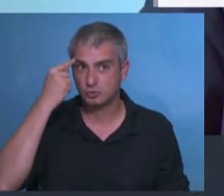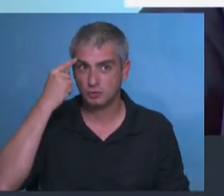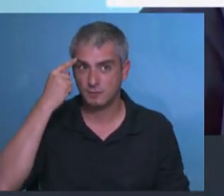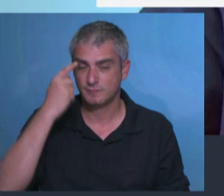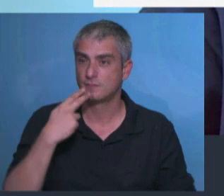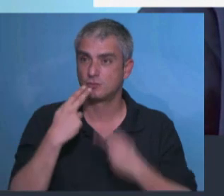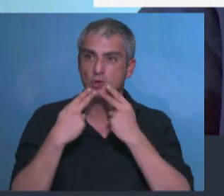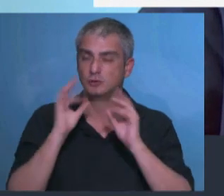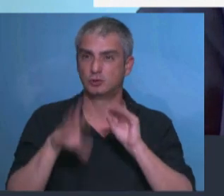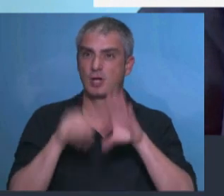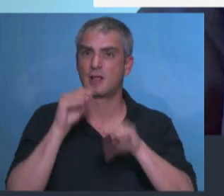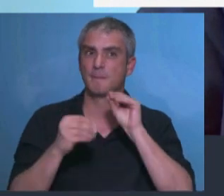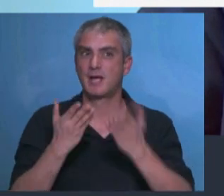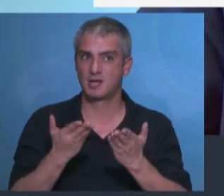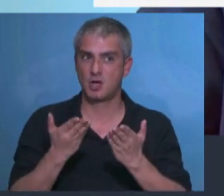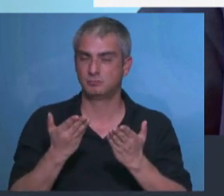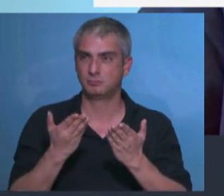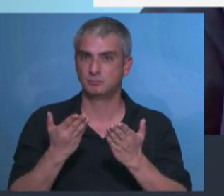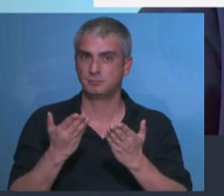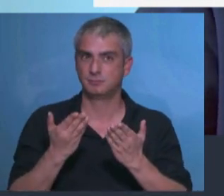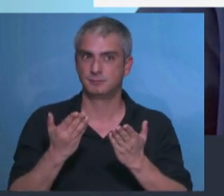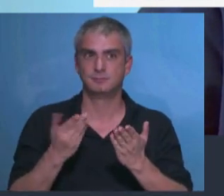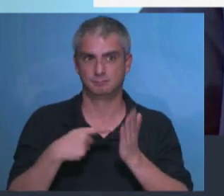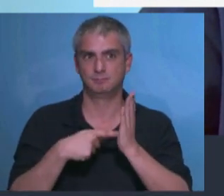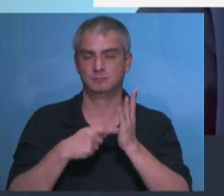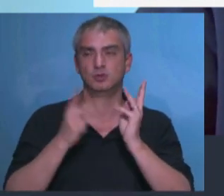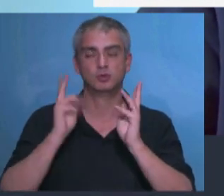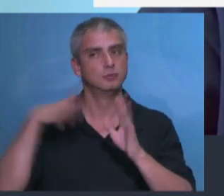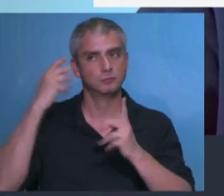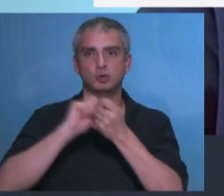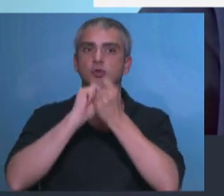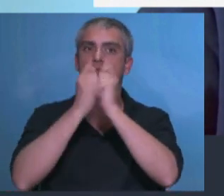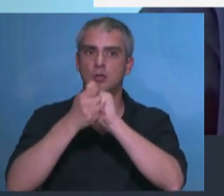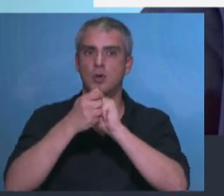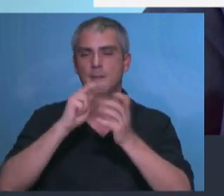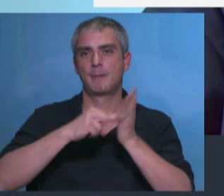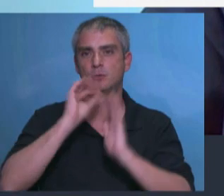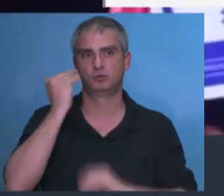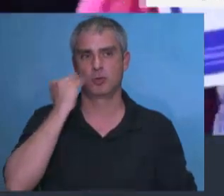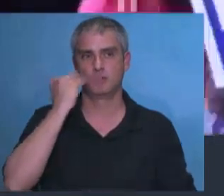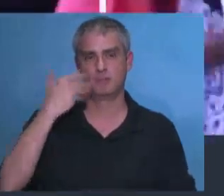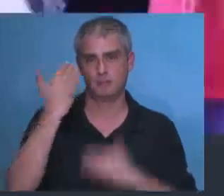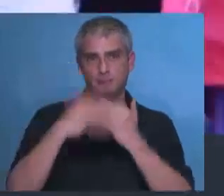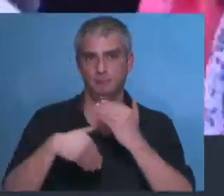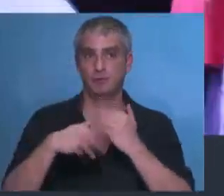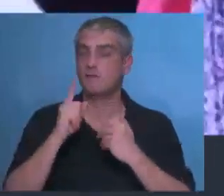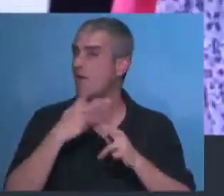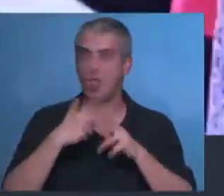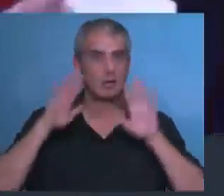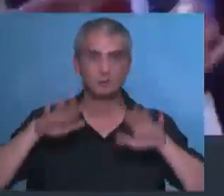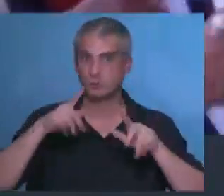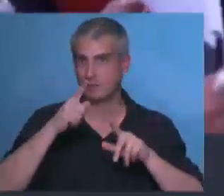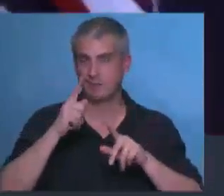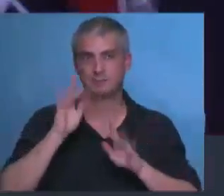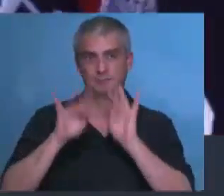result of the elections indicate a possibility of a change in American policy eventually. אבל לא רק מוסלמים צפויים לבקר